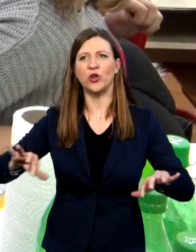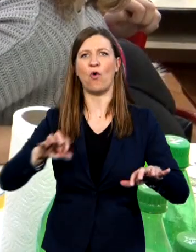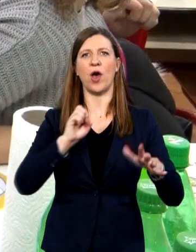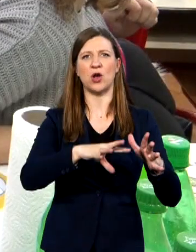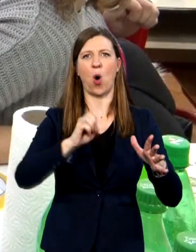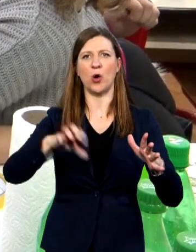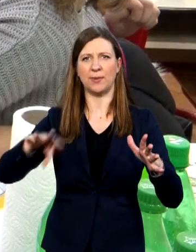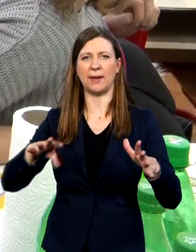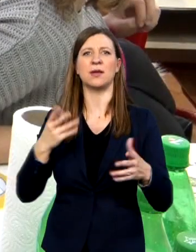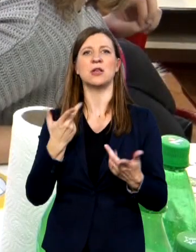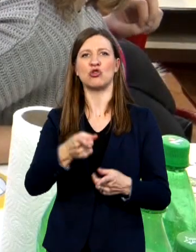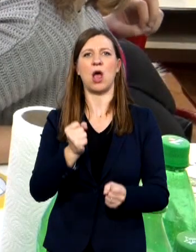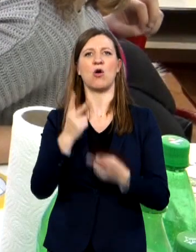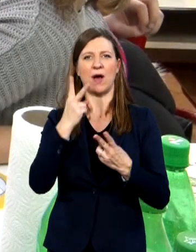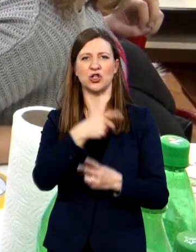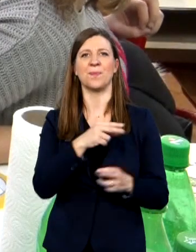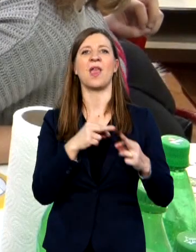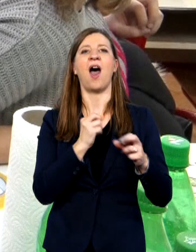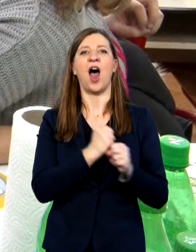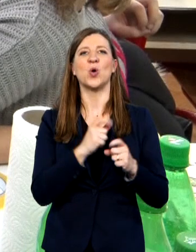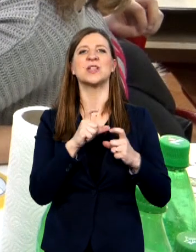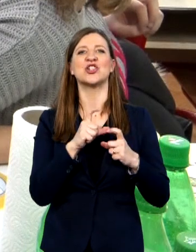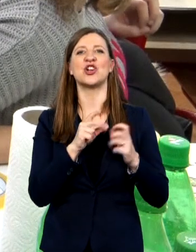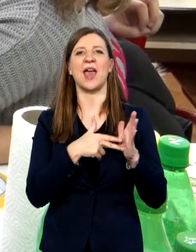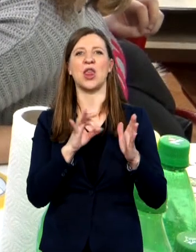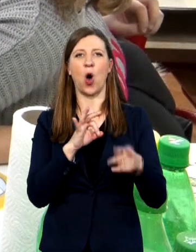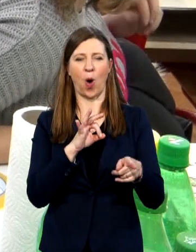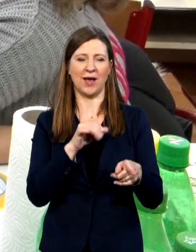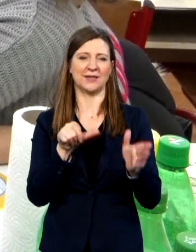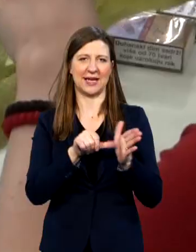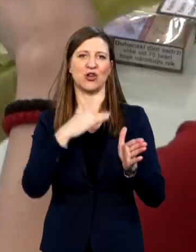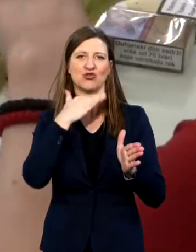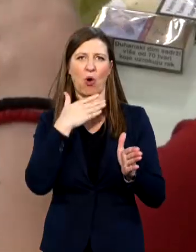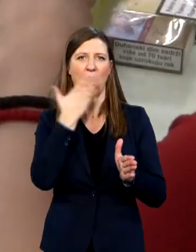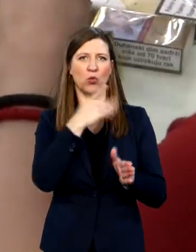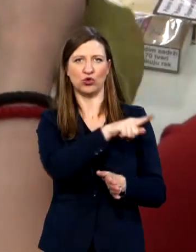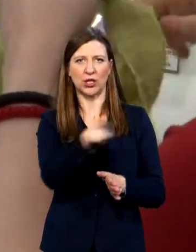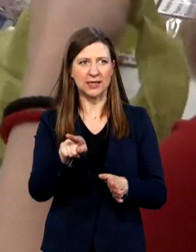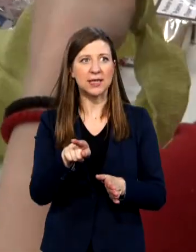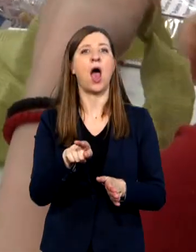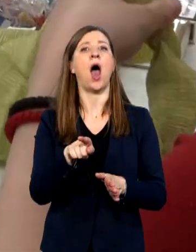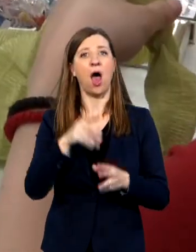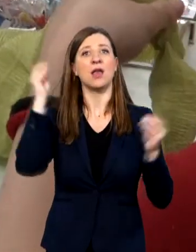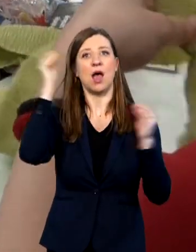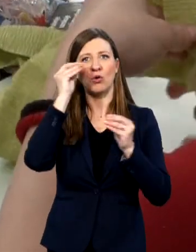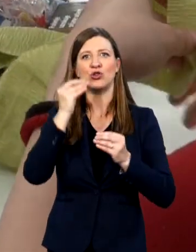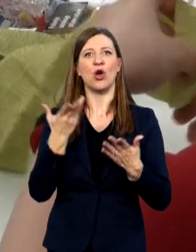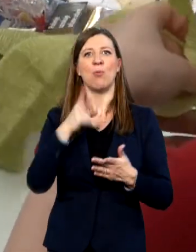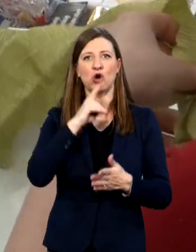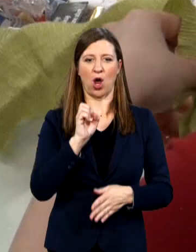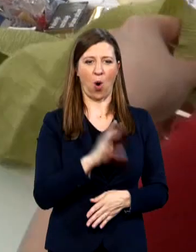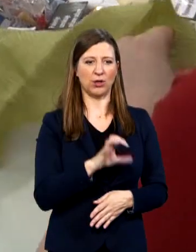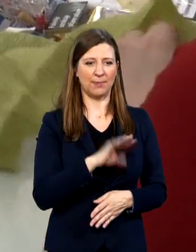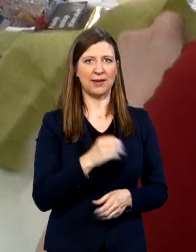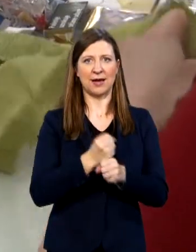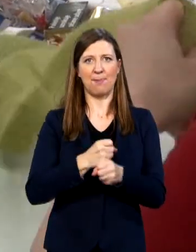živimo. Kreativni učenici srednje škole Augusta Šenoje pokazali su i što se sve može napraviti od otpada, pa su tako napravili